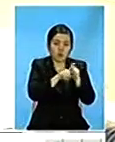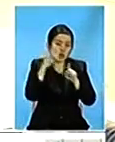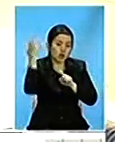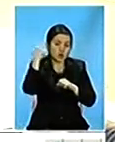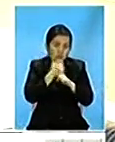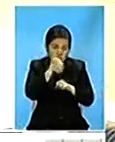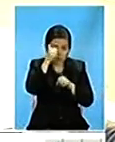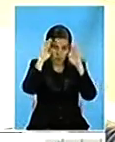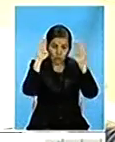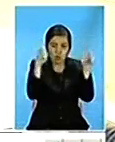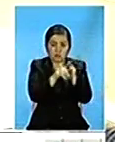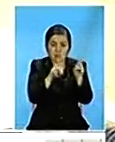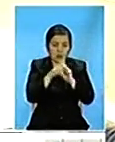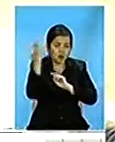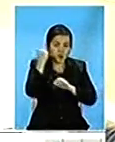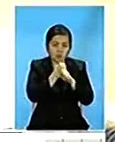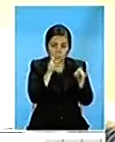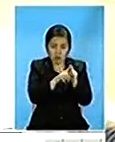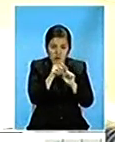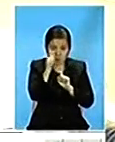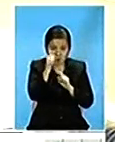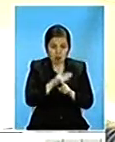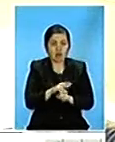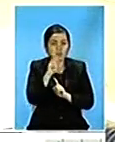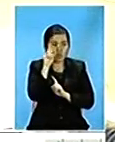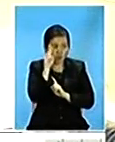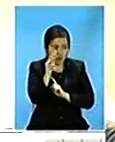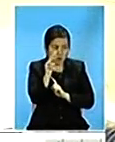ครับข้อที่2